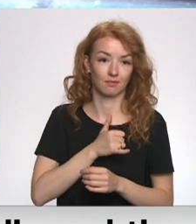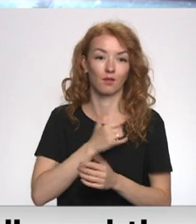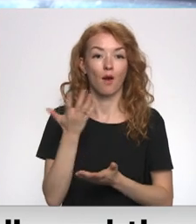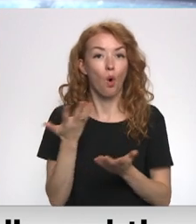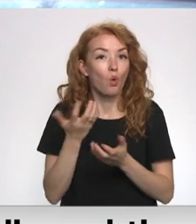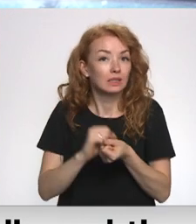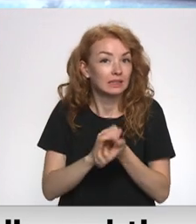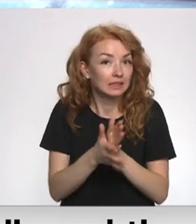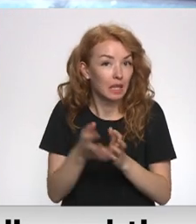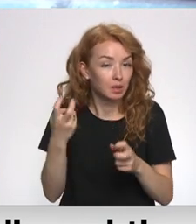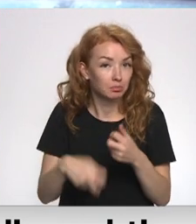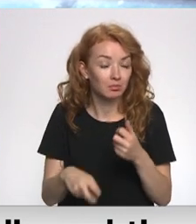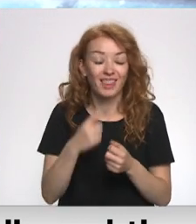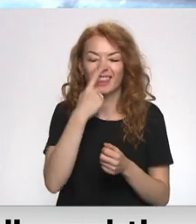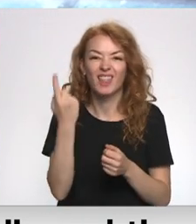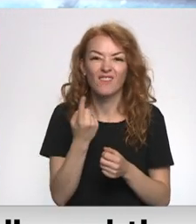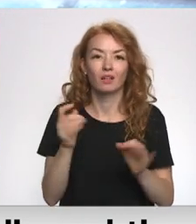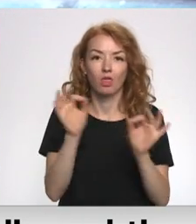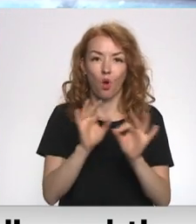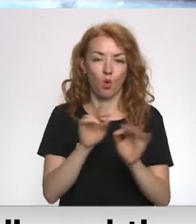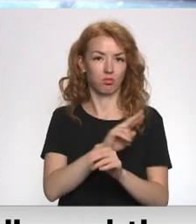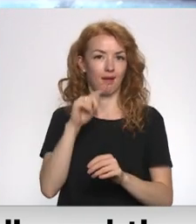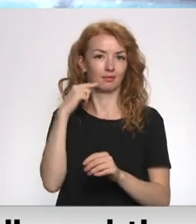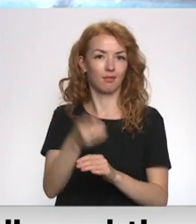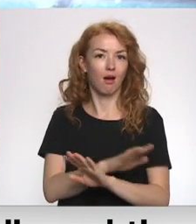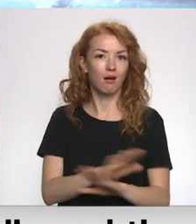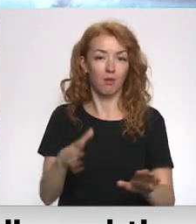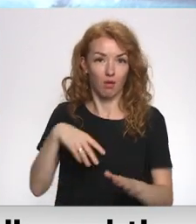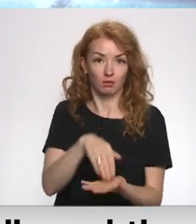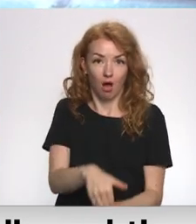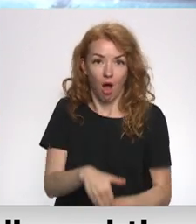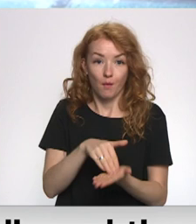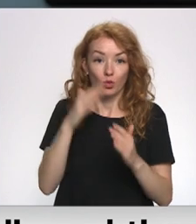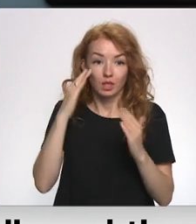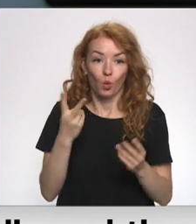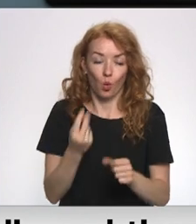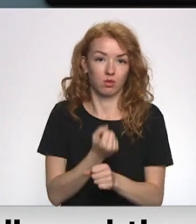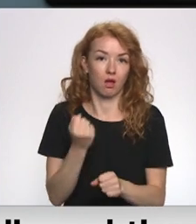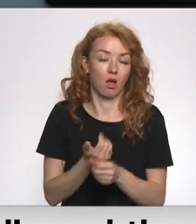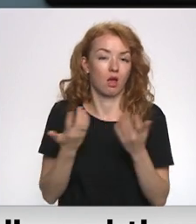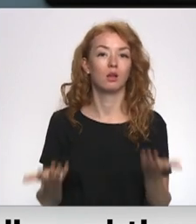kas sistēmā nestrādā. Neviens neko nesaka. Mēs stāvam un nezinām, ko darīt.